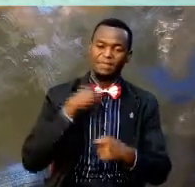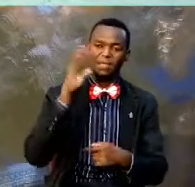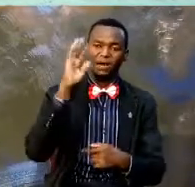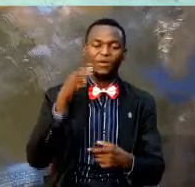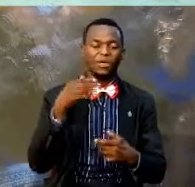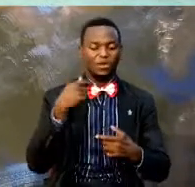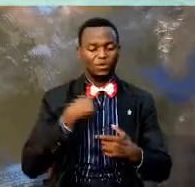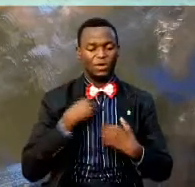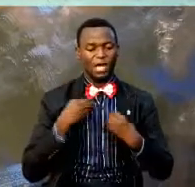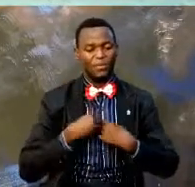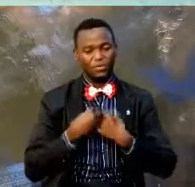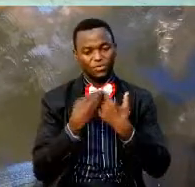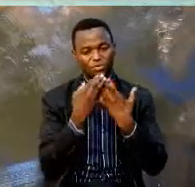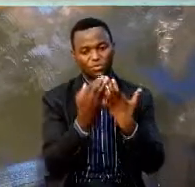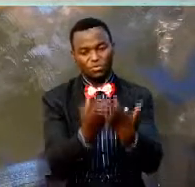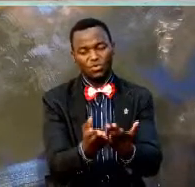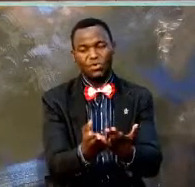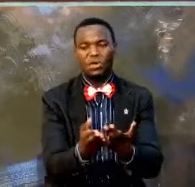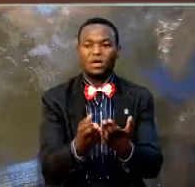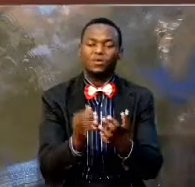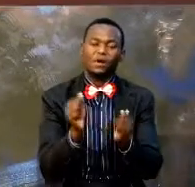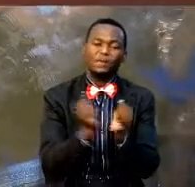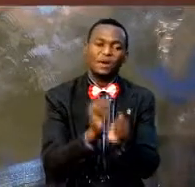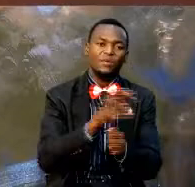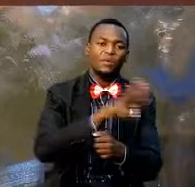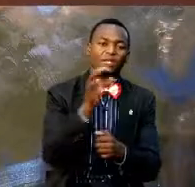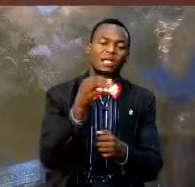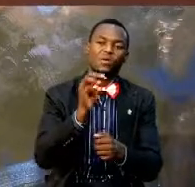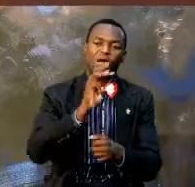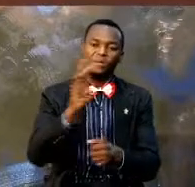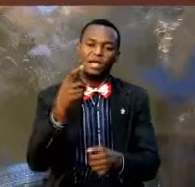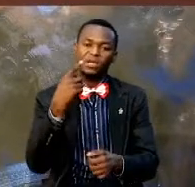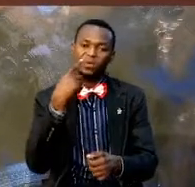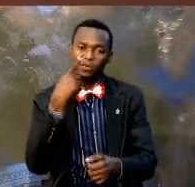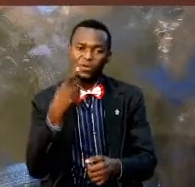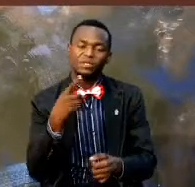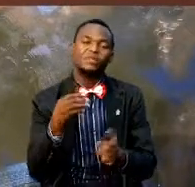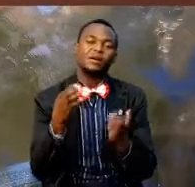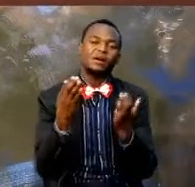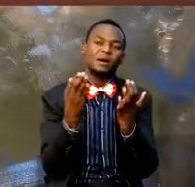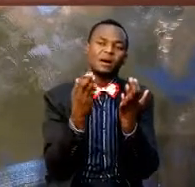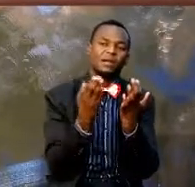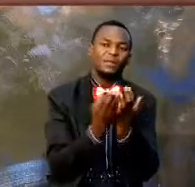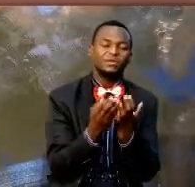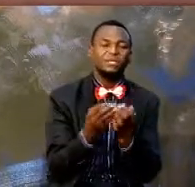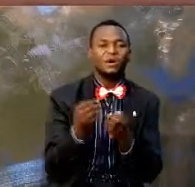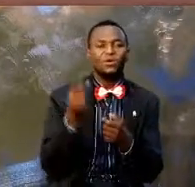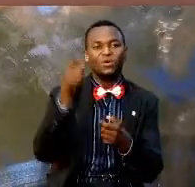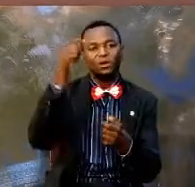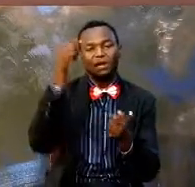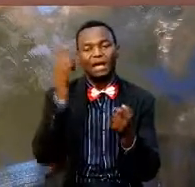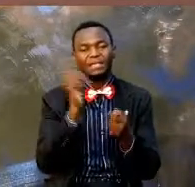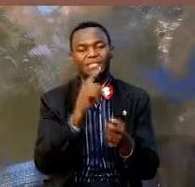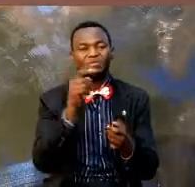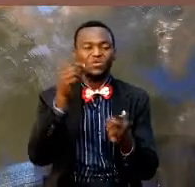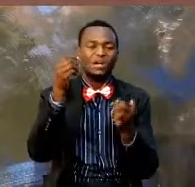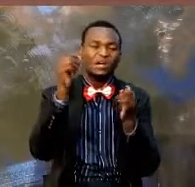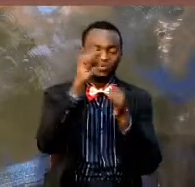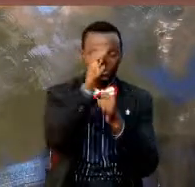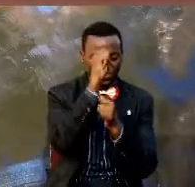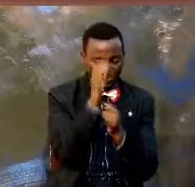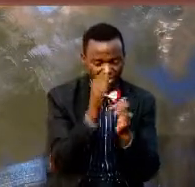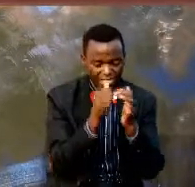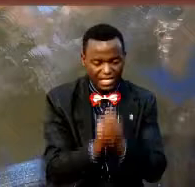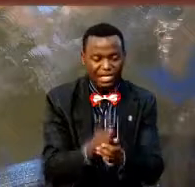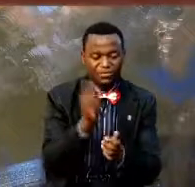tumeambiwa kutubu. Hatujaambiwa toweni hela. Hatujaambiwa nenda mkasome degree. Hatujaambiwa nenda kwanza ukasujudie wale babu